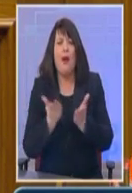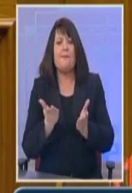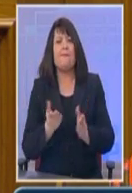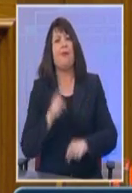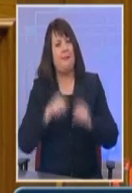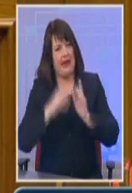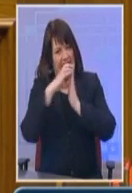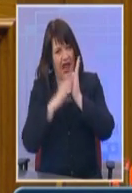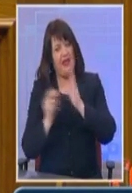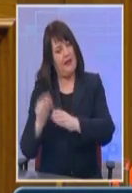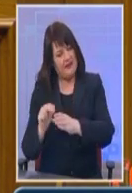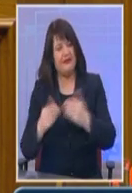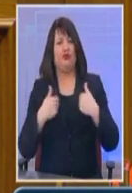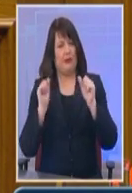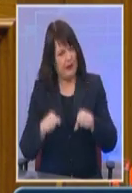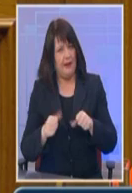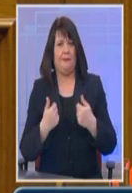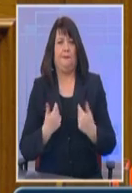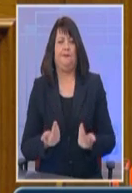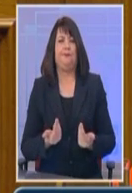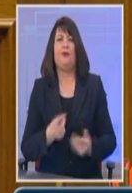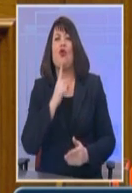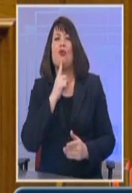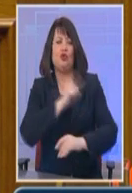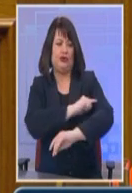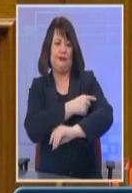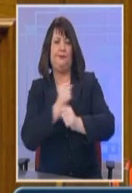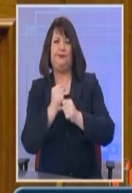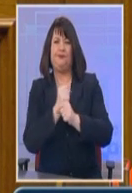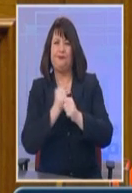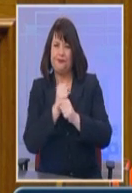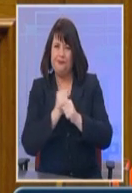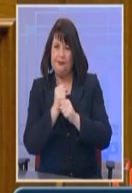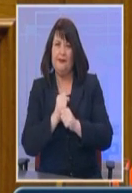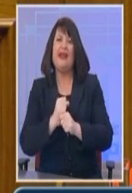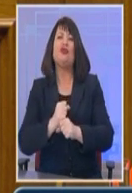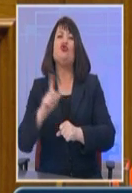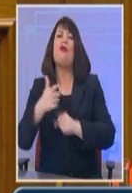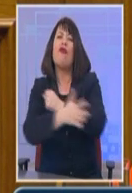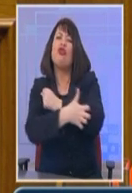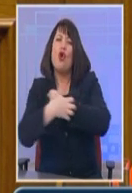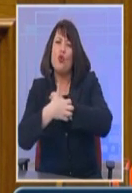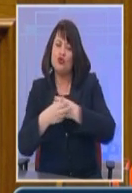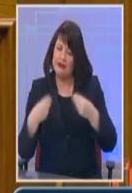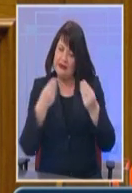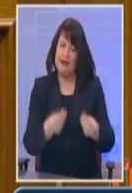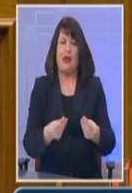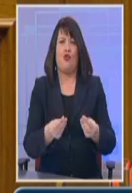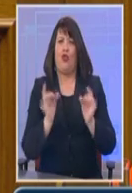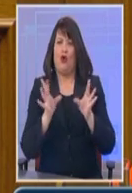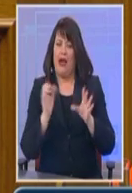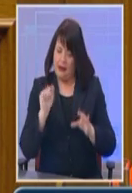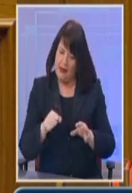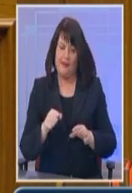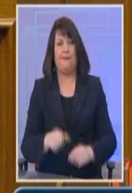κάποια άρθρα, όπως την ιατροφαρμακευτική περίθαλψη των απόρων. Εξάλλου σε μεγάλο